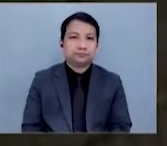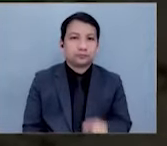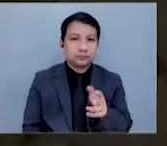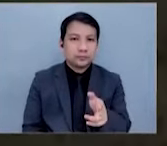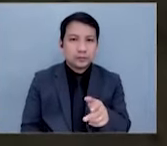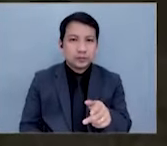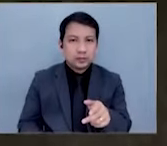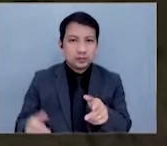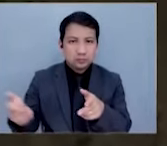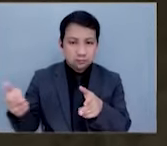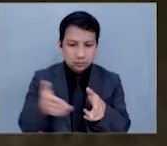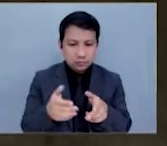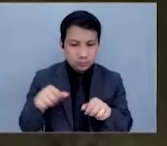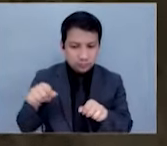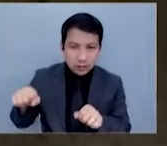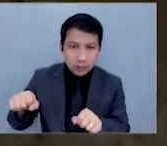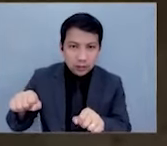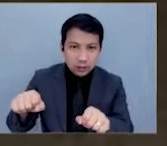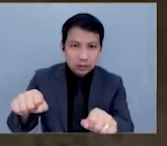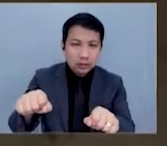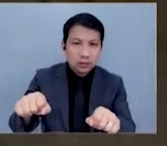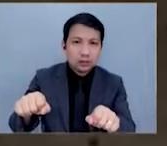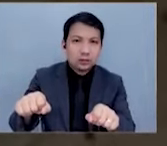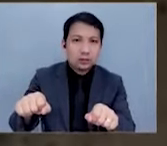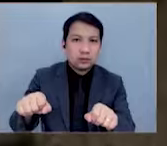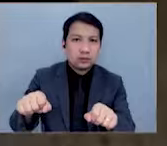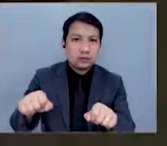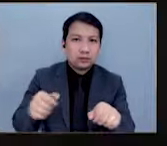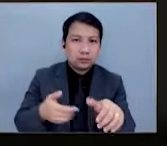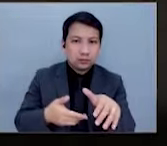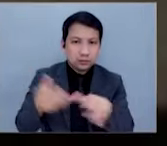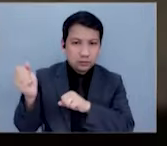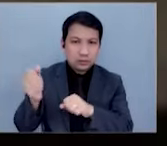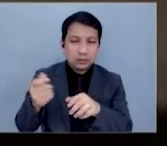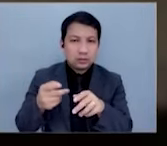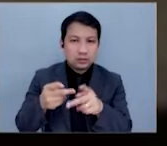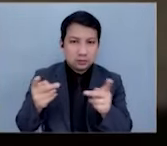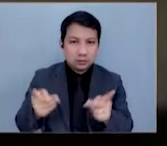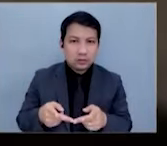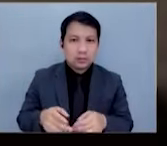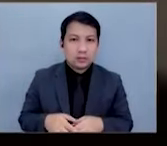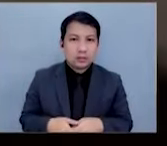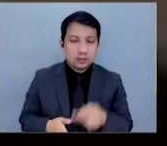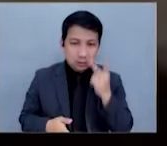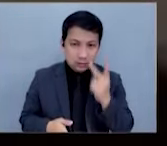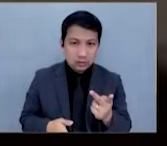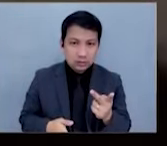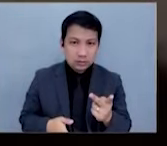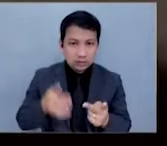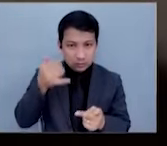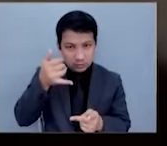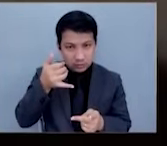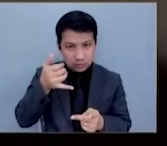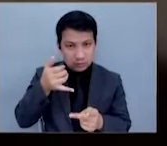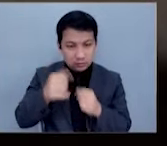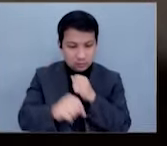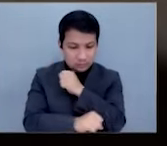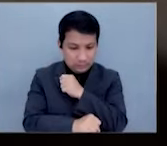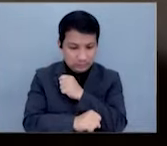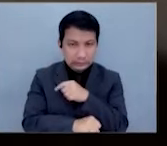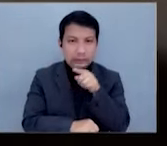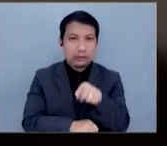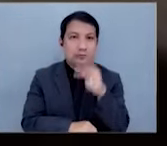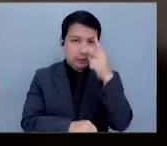motor bago pinaandar at umalis sa lugar ang problema mag nanakaw pala ang lalaking